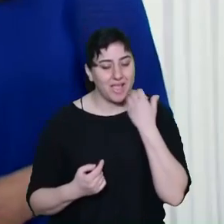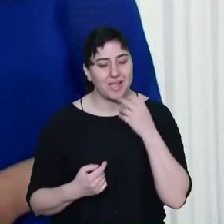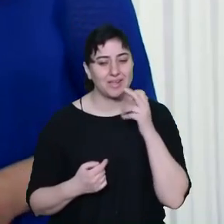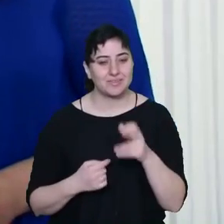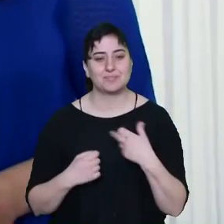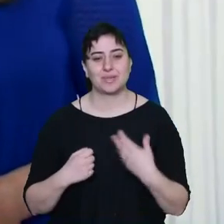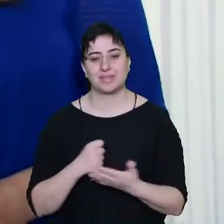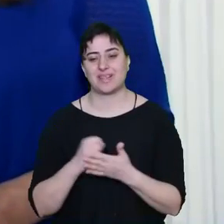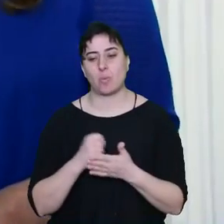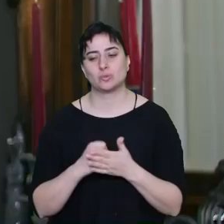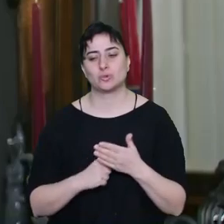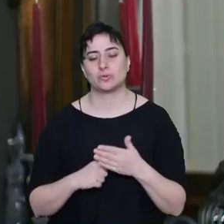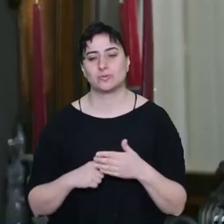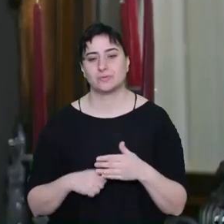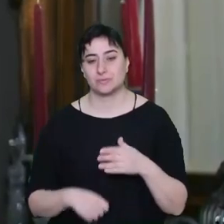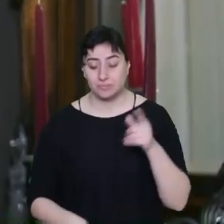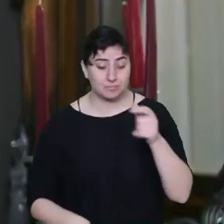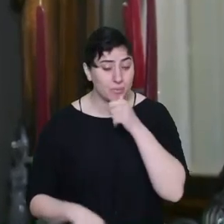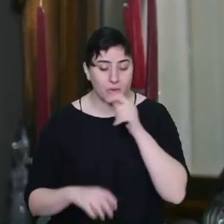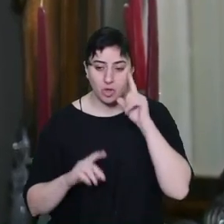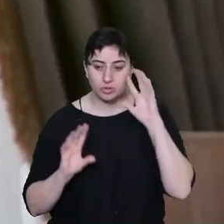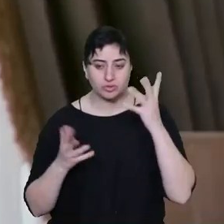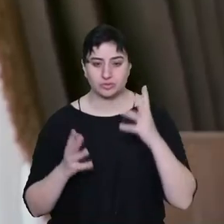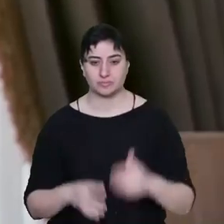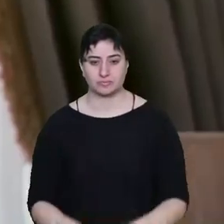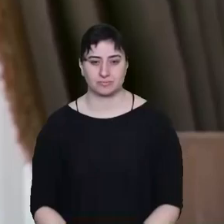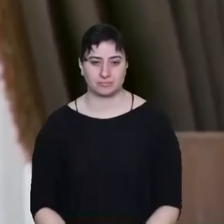dedim. O anda var ya, babamın suratını görecekti Şükrü.